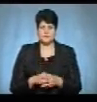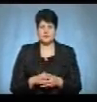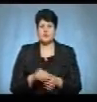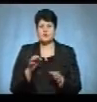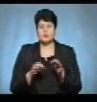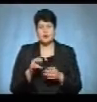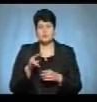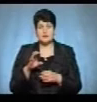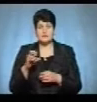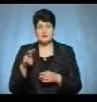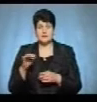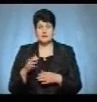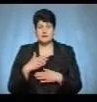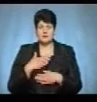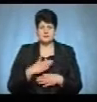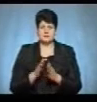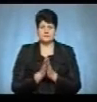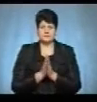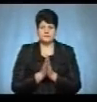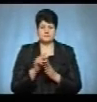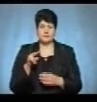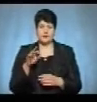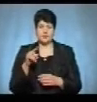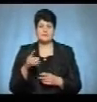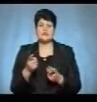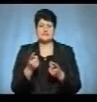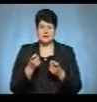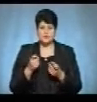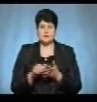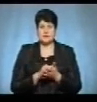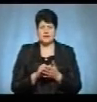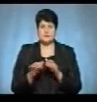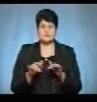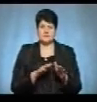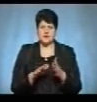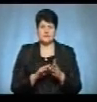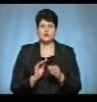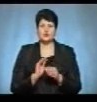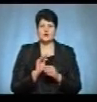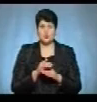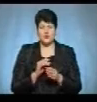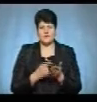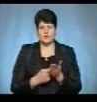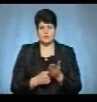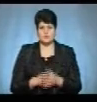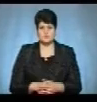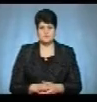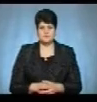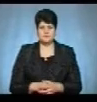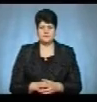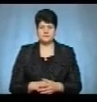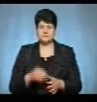Суддя Любомира Сливка задовольнила клопотання позивачки про залучення до матеріалів справи додаткового доказу. Суд,